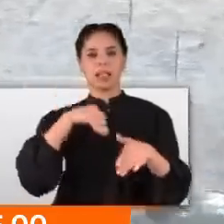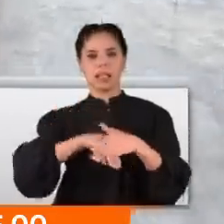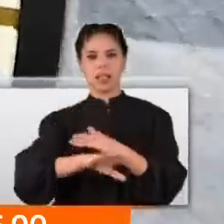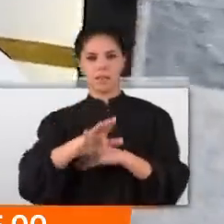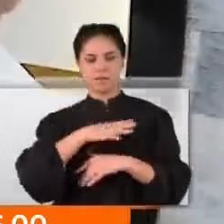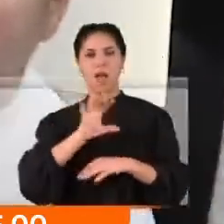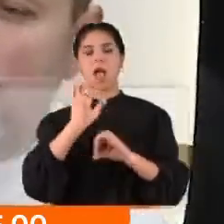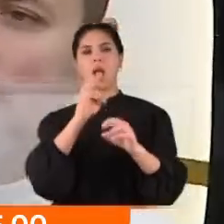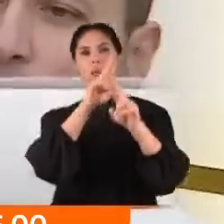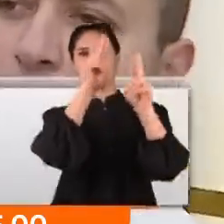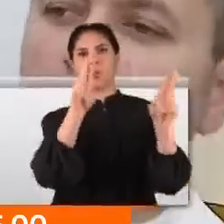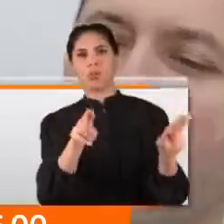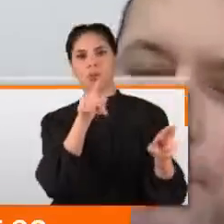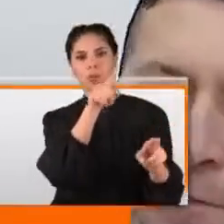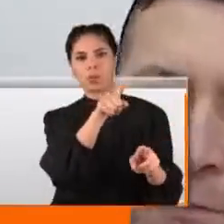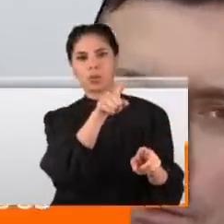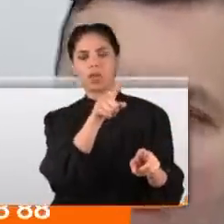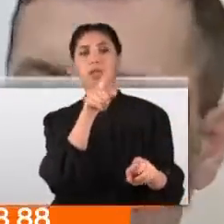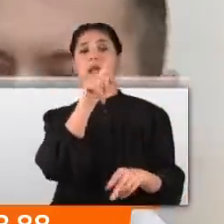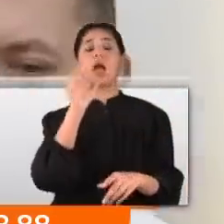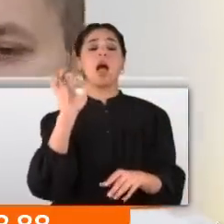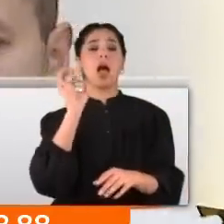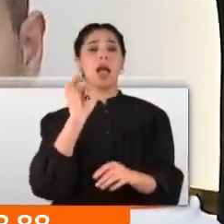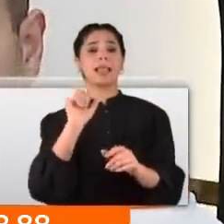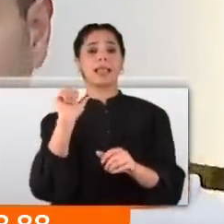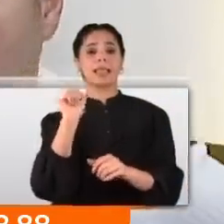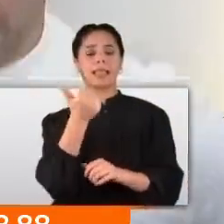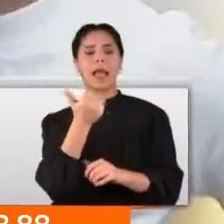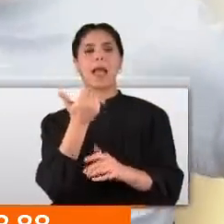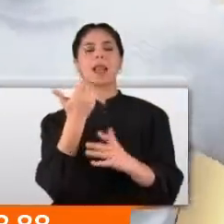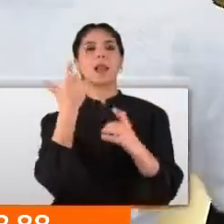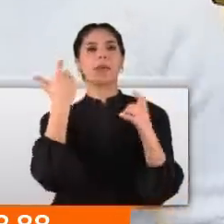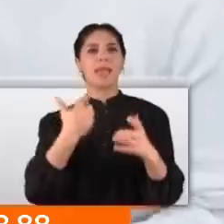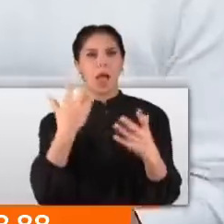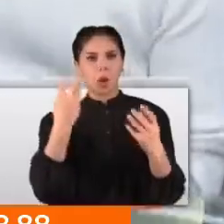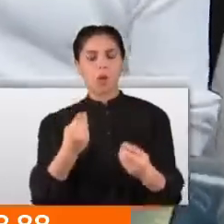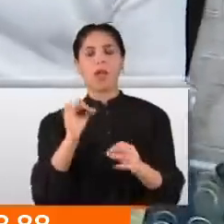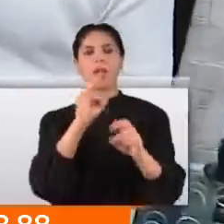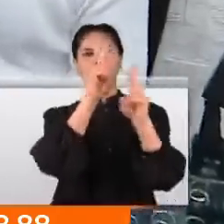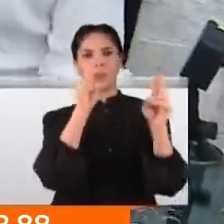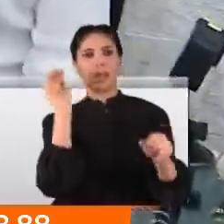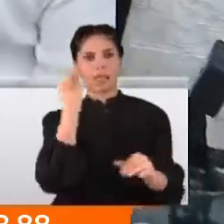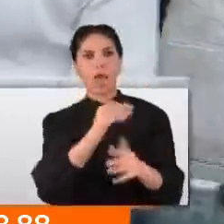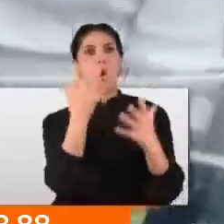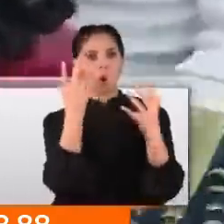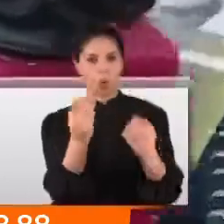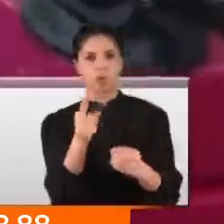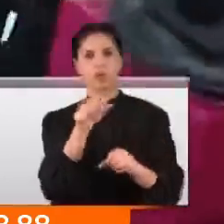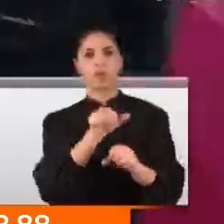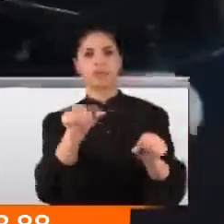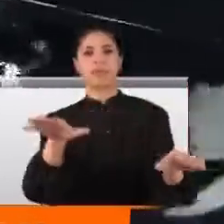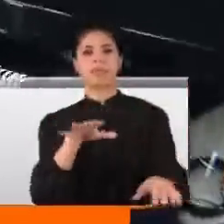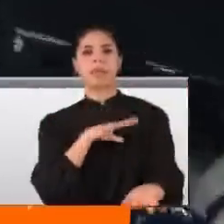bir kuyumcuya, yani bir altın değerleme noktası özelliği olan kuyumcuya geldiğinizde işte böyle bir